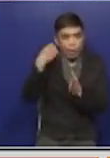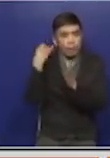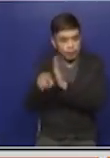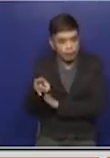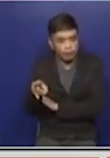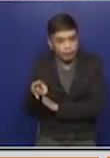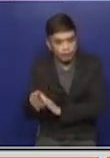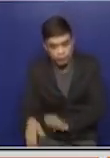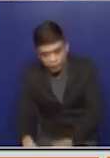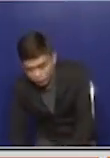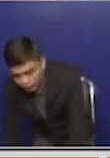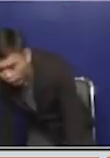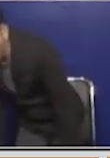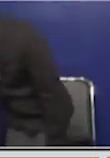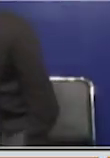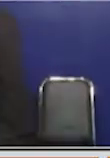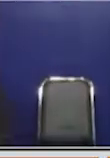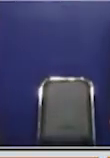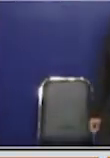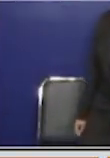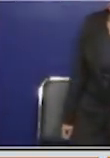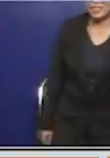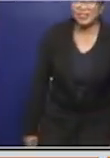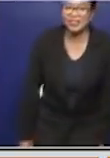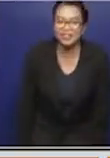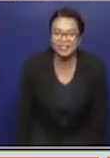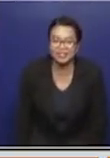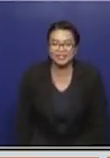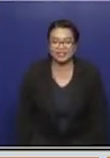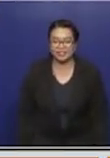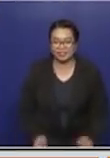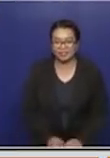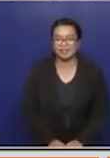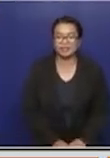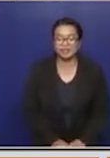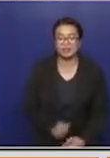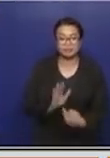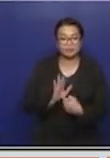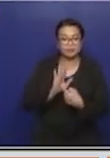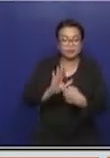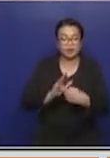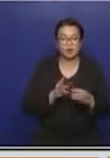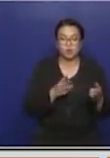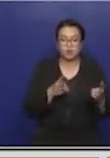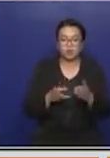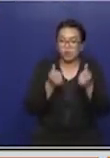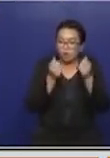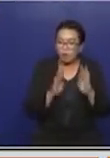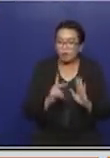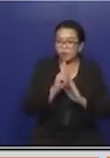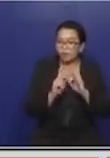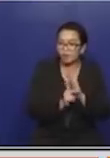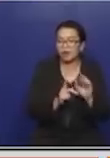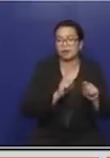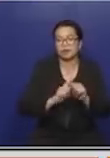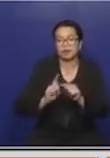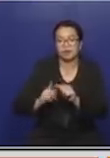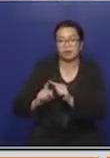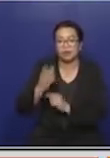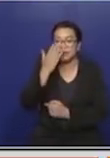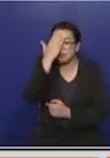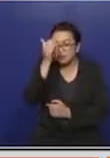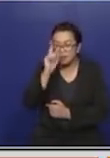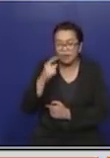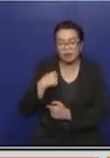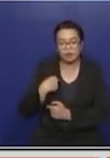สนอของท่านทั้งอยากให้ใช้แมทริกซ์นี้นะคะไปนำเสนอแล้วก็หาวิธีการออกแบบกฎหมายและการพิจารณาเพื่อหาพื้น